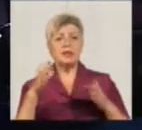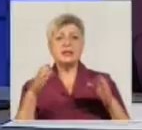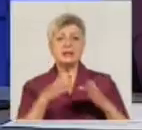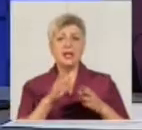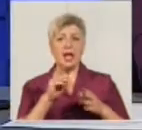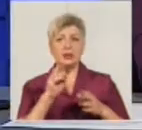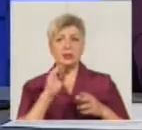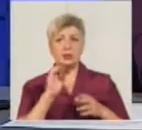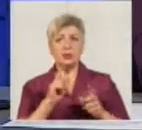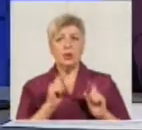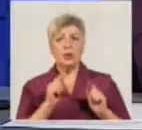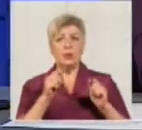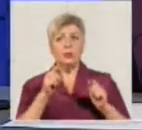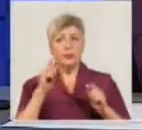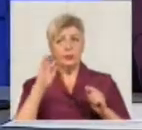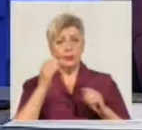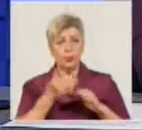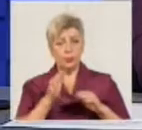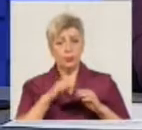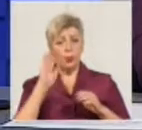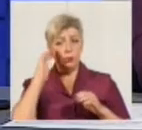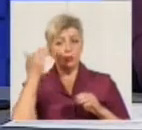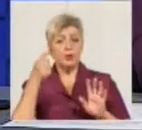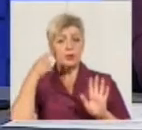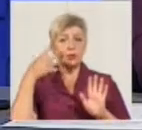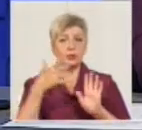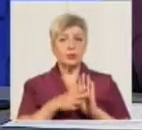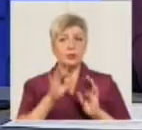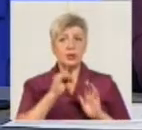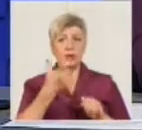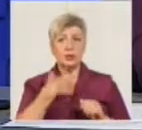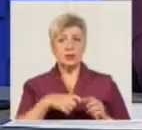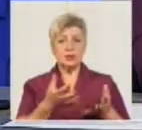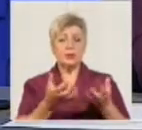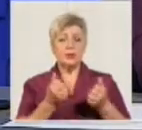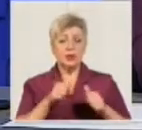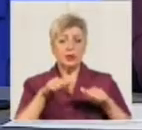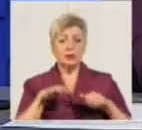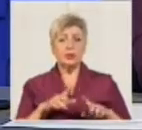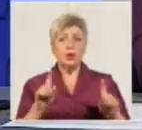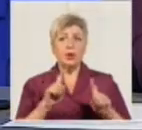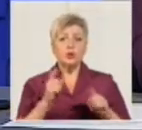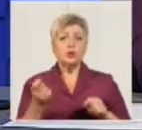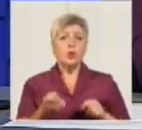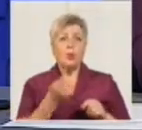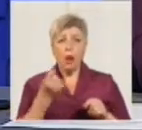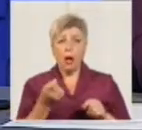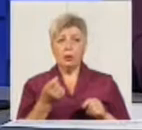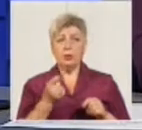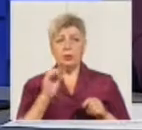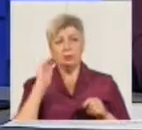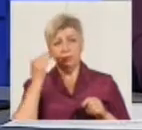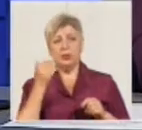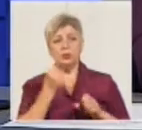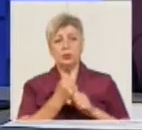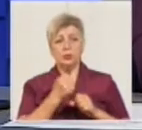він зрозумів і для себе прийняв рішення, що замало того, що він робить. І тому,